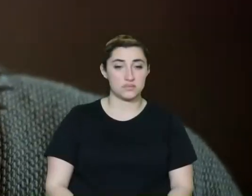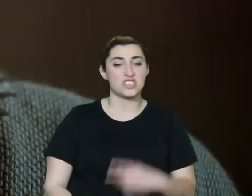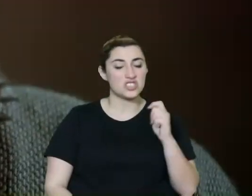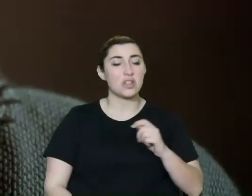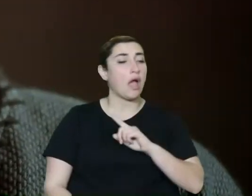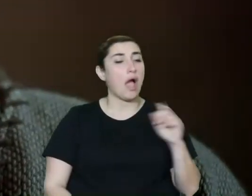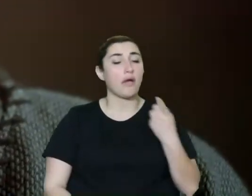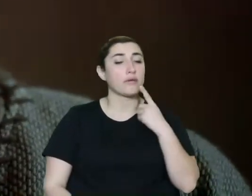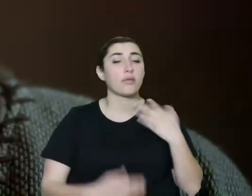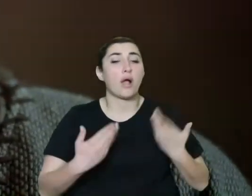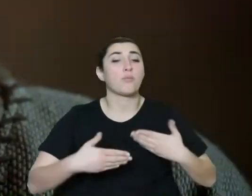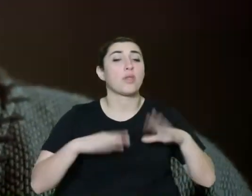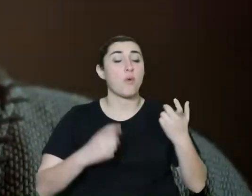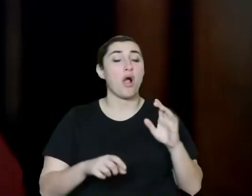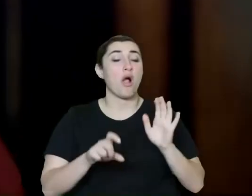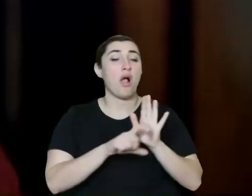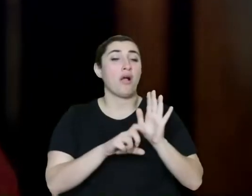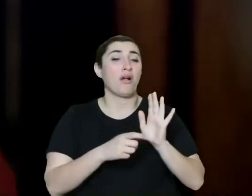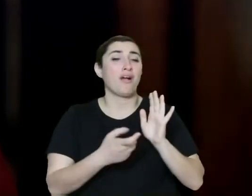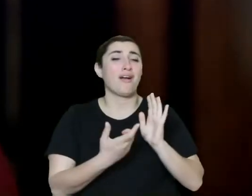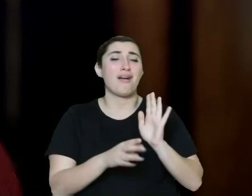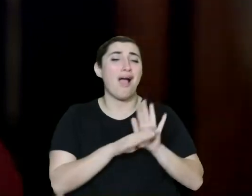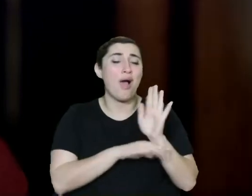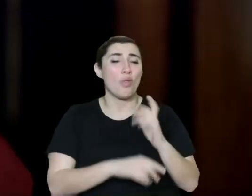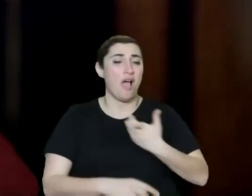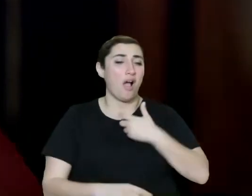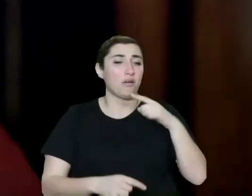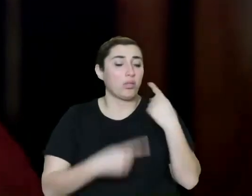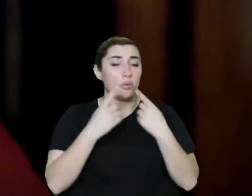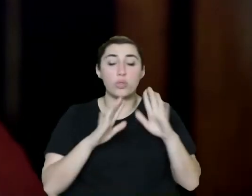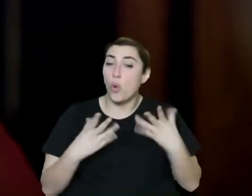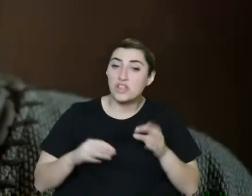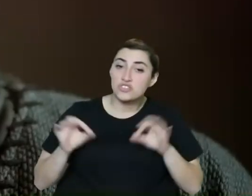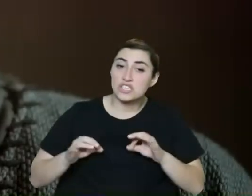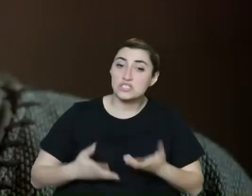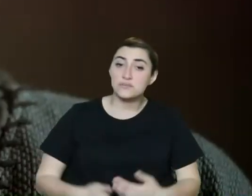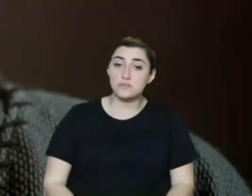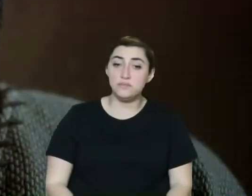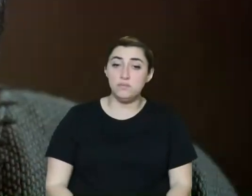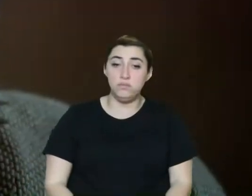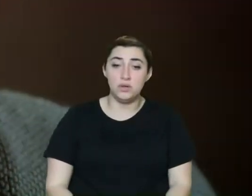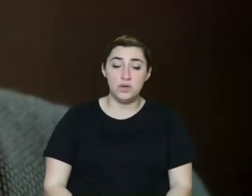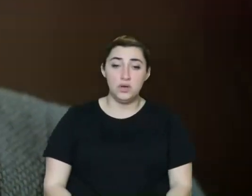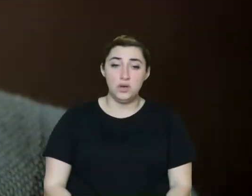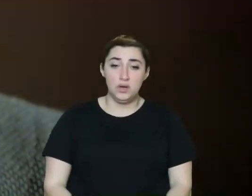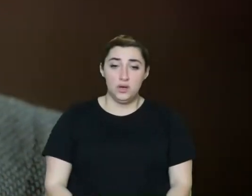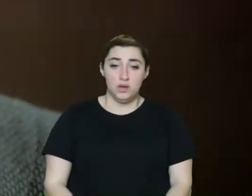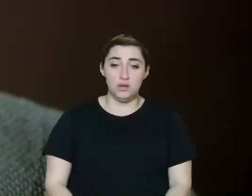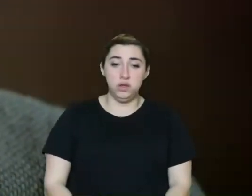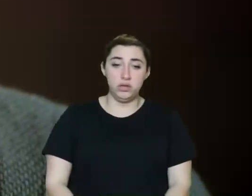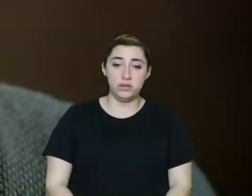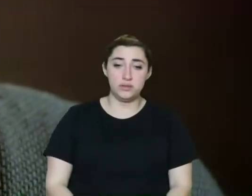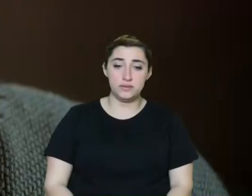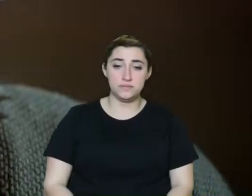İlle de hayır der. Kanun der, adalet der, durur. Ya ne olur şimdi?